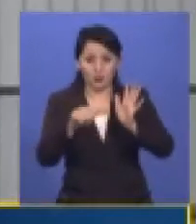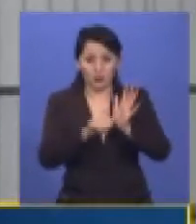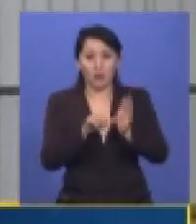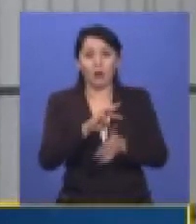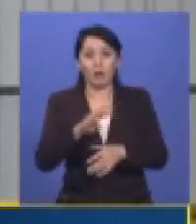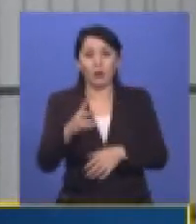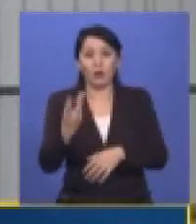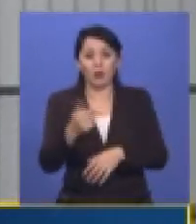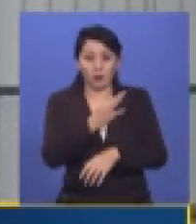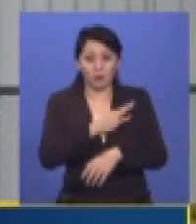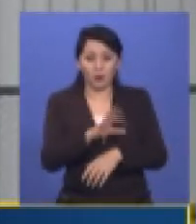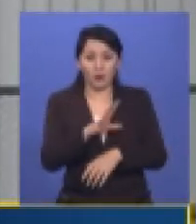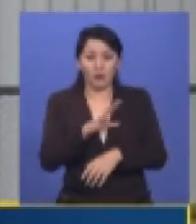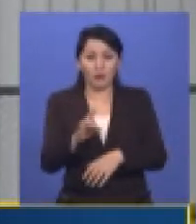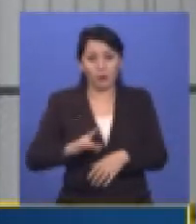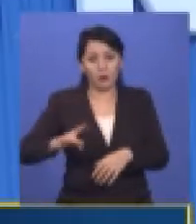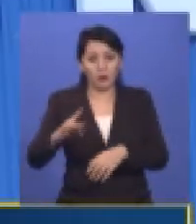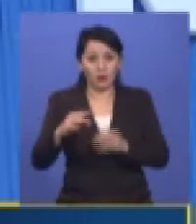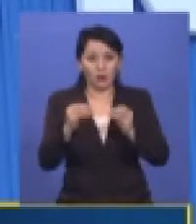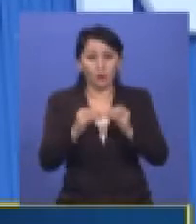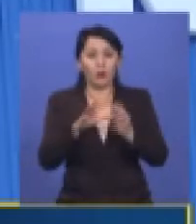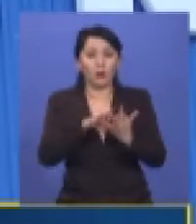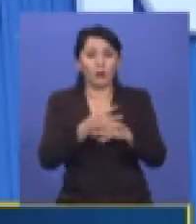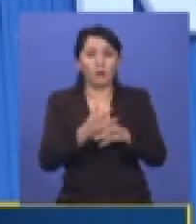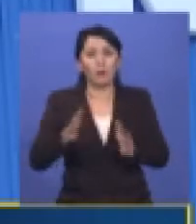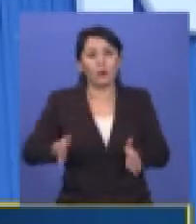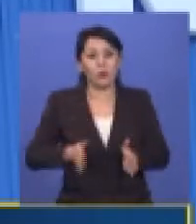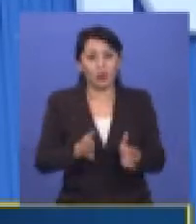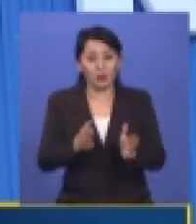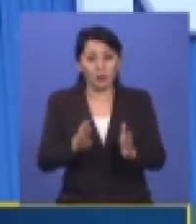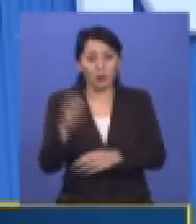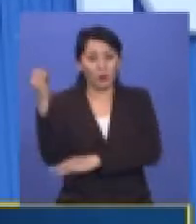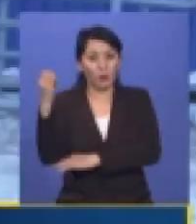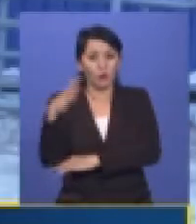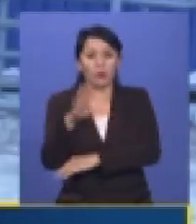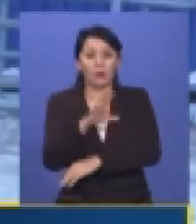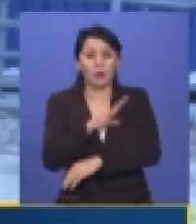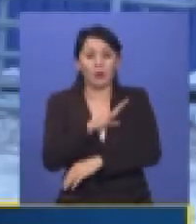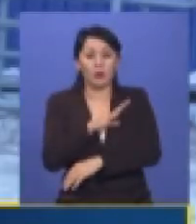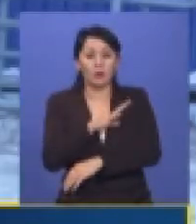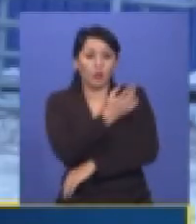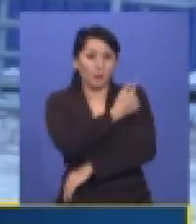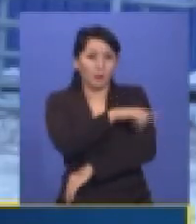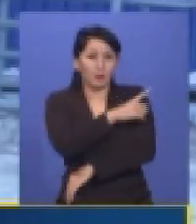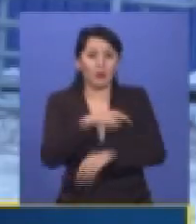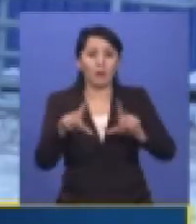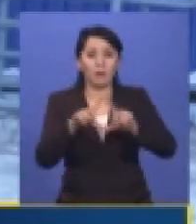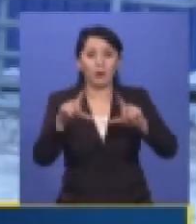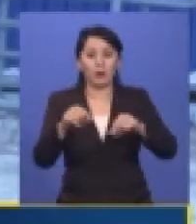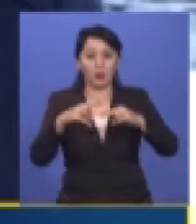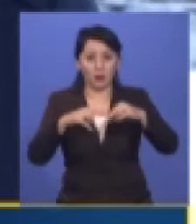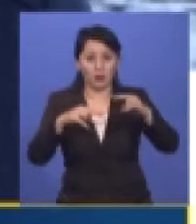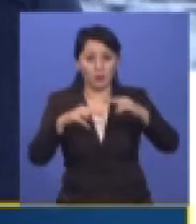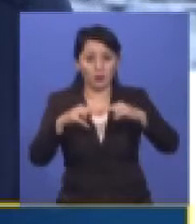теңге бөлінді. Мұнымен қоса аудандағы 10 ауылда жолдар жөнделіп, көшелер жарықтандырылып жатыр. Фельдшерлік акушерлік пункттер